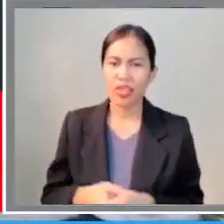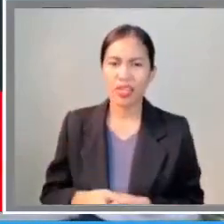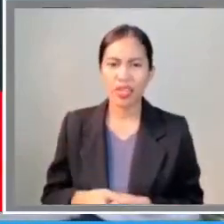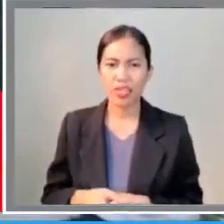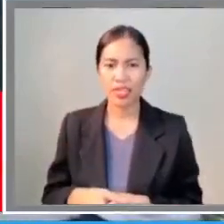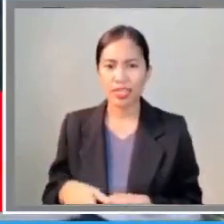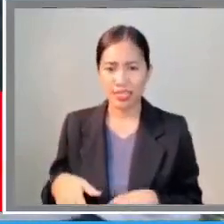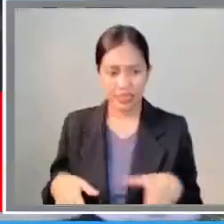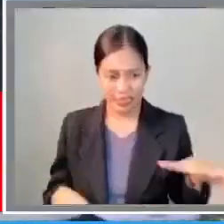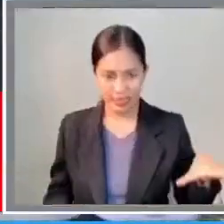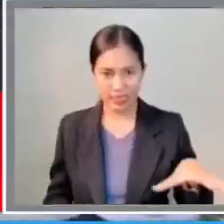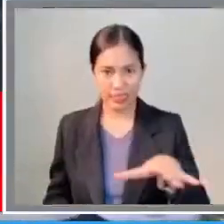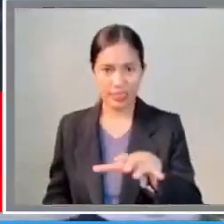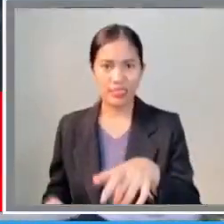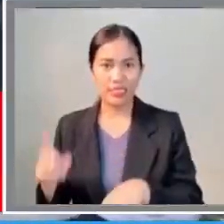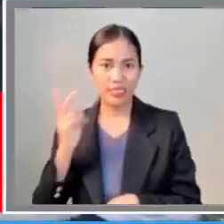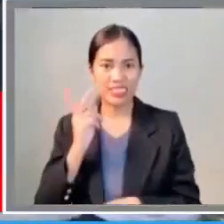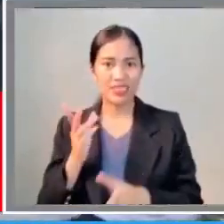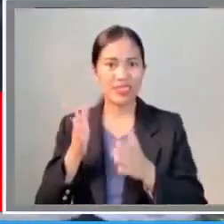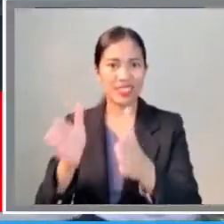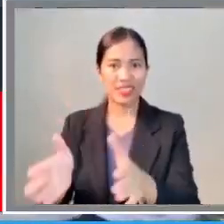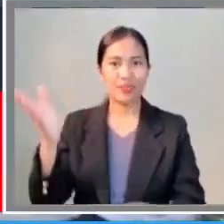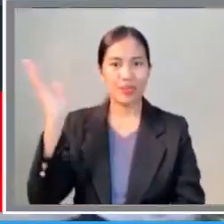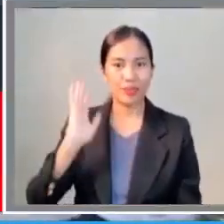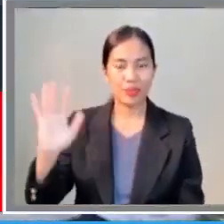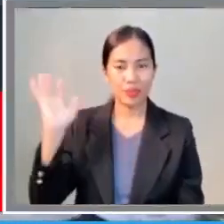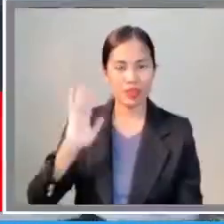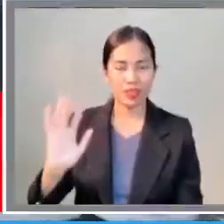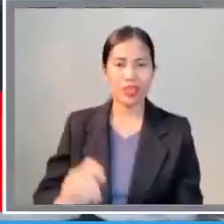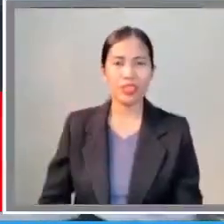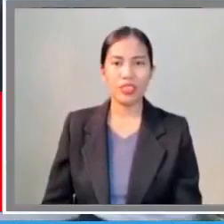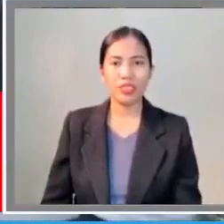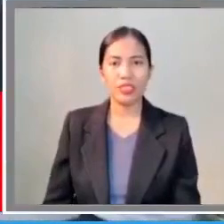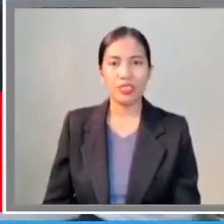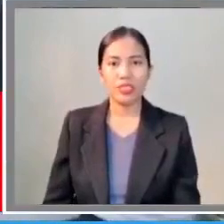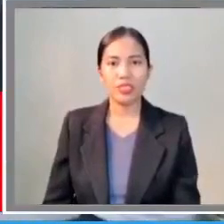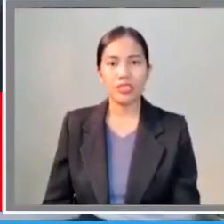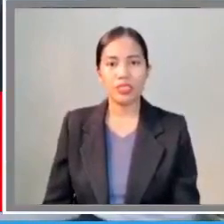Ito. Kalsada yes. To? Yes, spillway ito. So, dati. So,